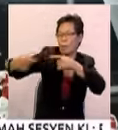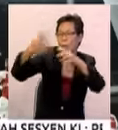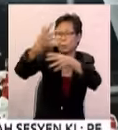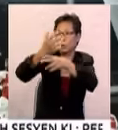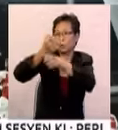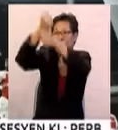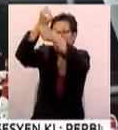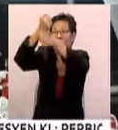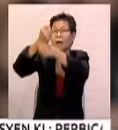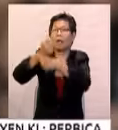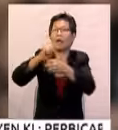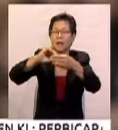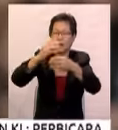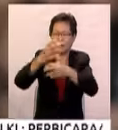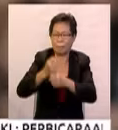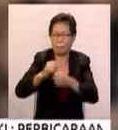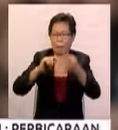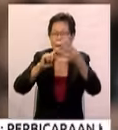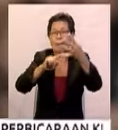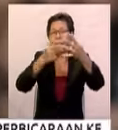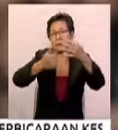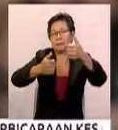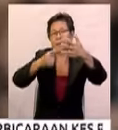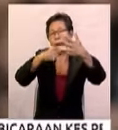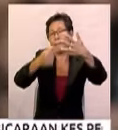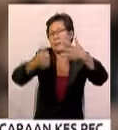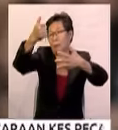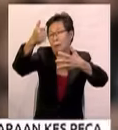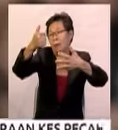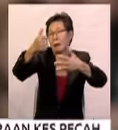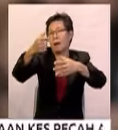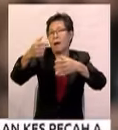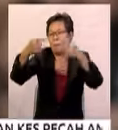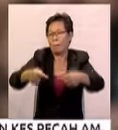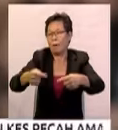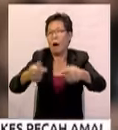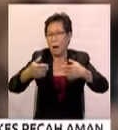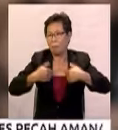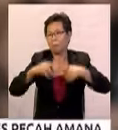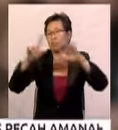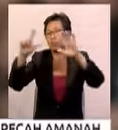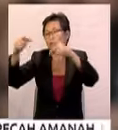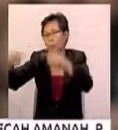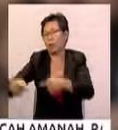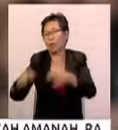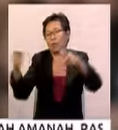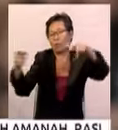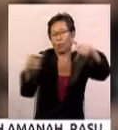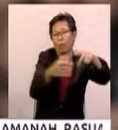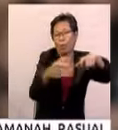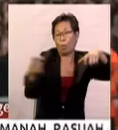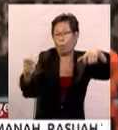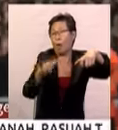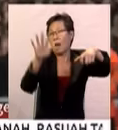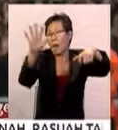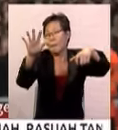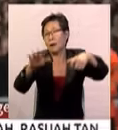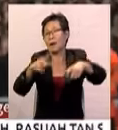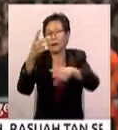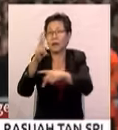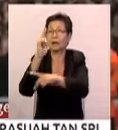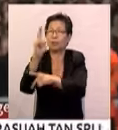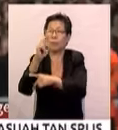Juara-Juara menerusi kedudukan empat tempat teratas ketika persaingan berbaki 7 perlawanan. Gol kelima Ramsey musim ini adalah yang kedua